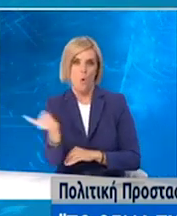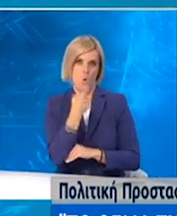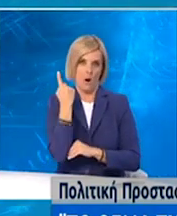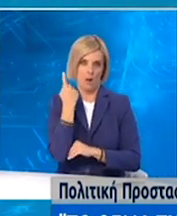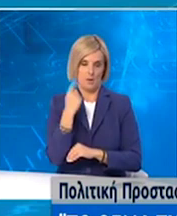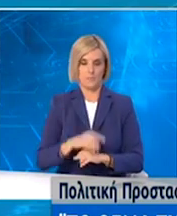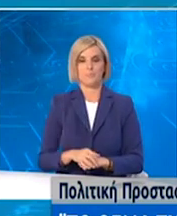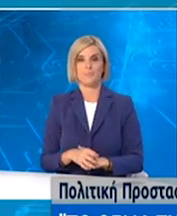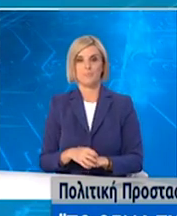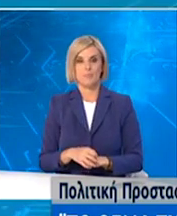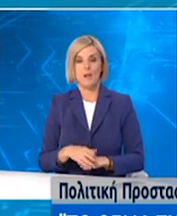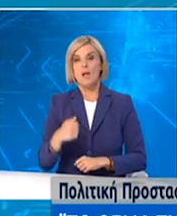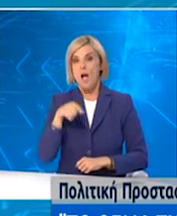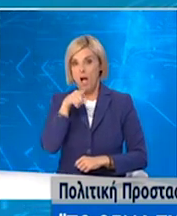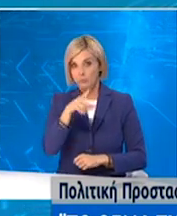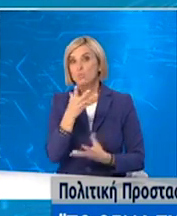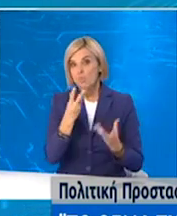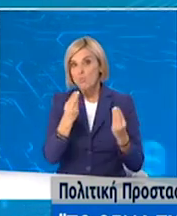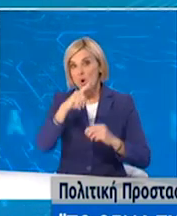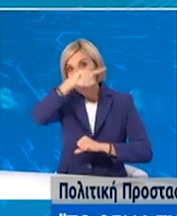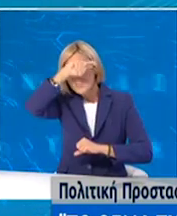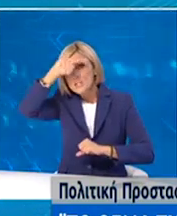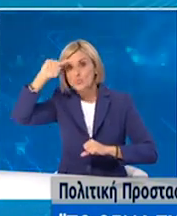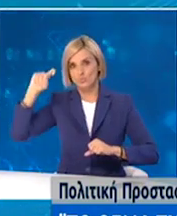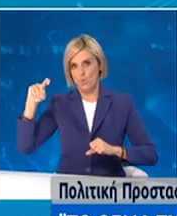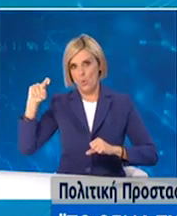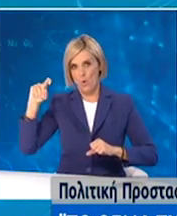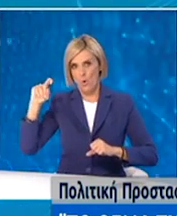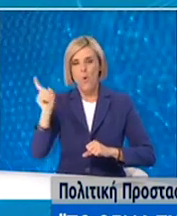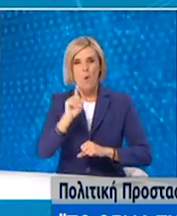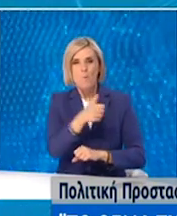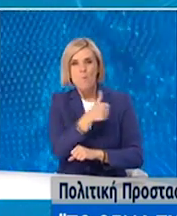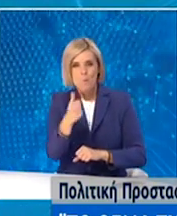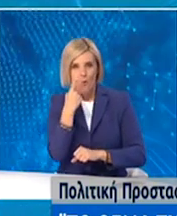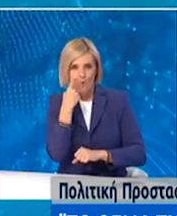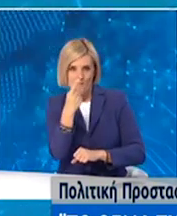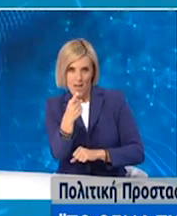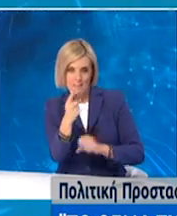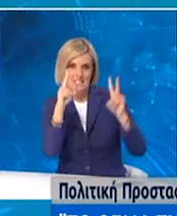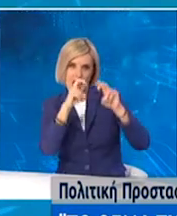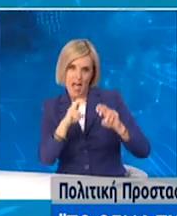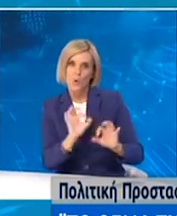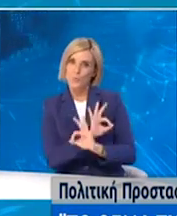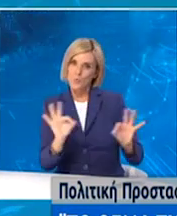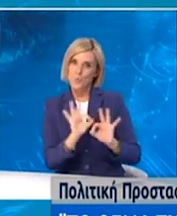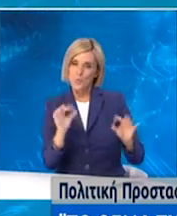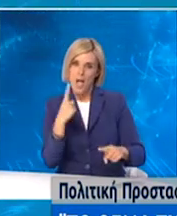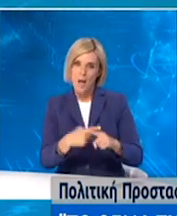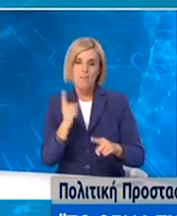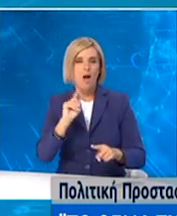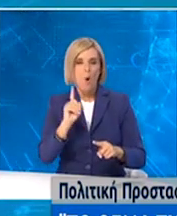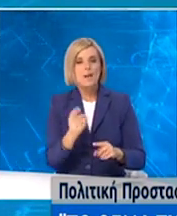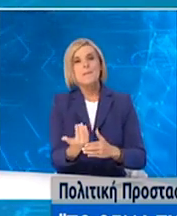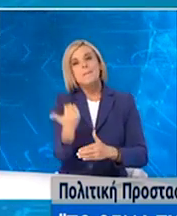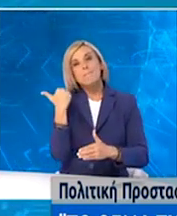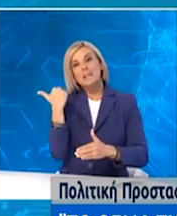ότι και αυτή η άσκηση είναι εξαιρετικά δύσκολη. Διότι εκτός από αυτά που βλέπετε, υπάρχουν και άλλα τα οποία προσπαθούμε